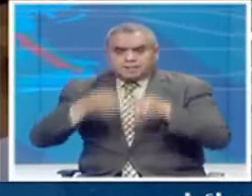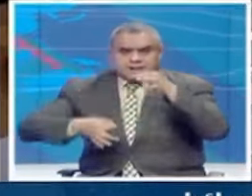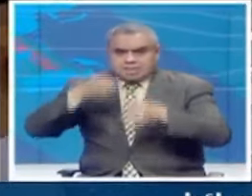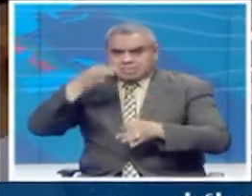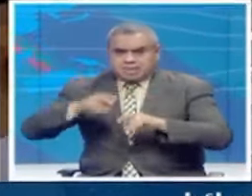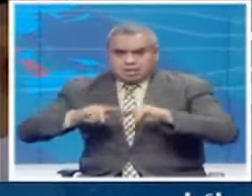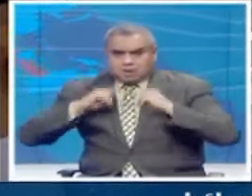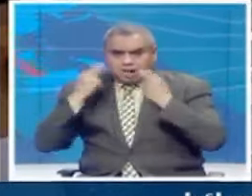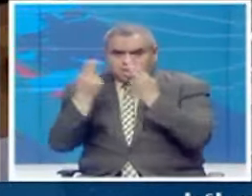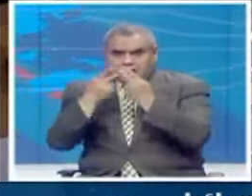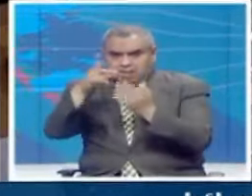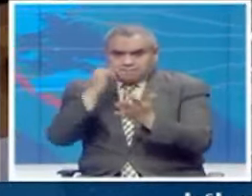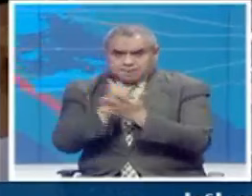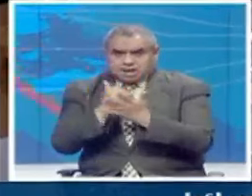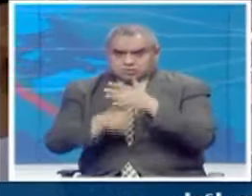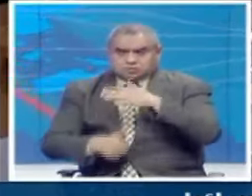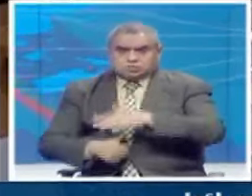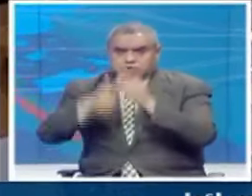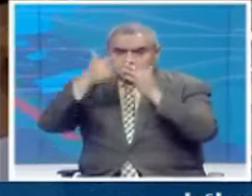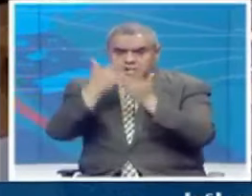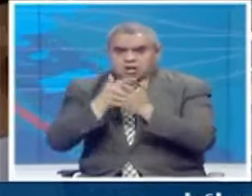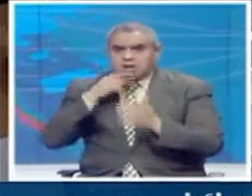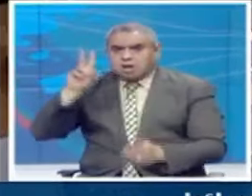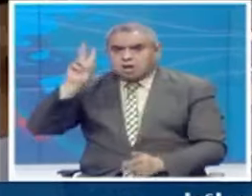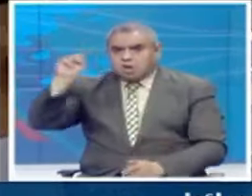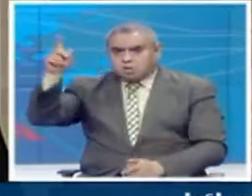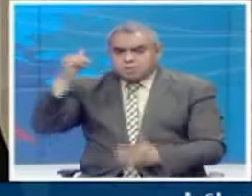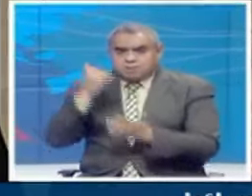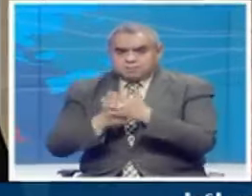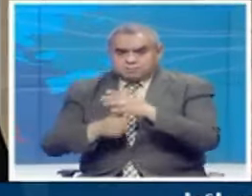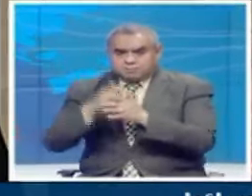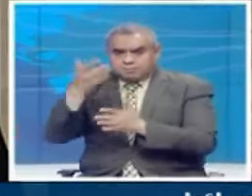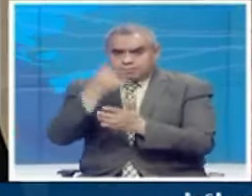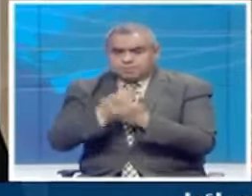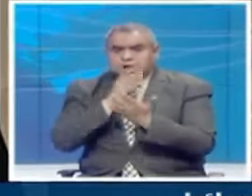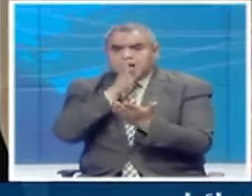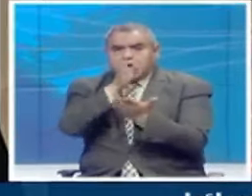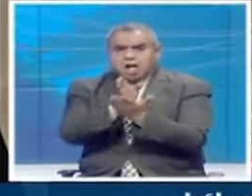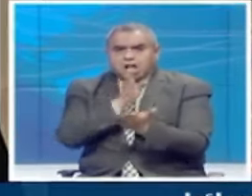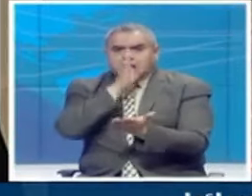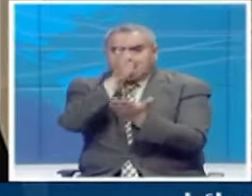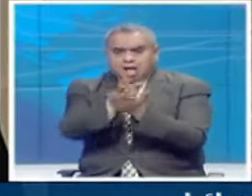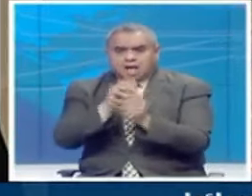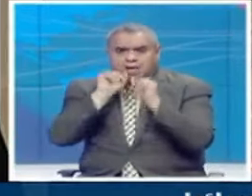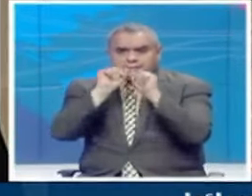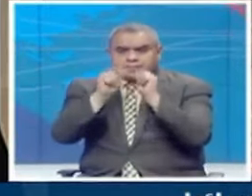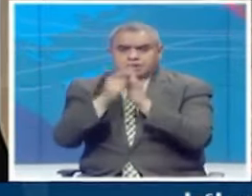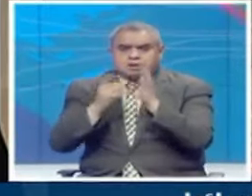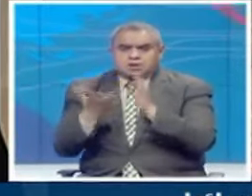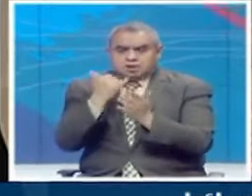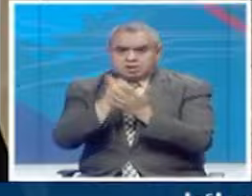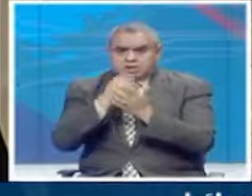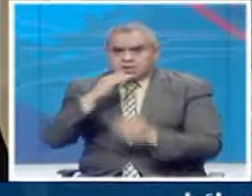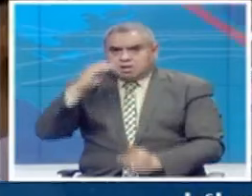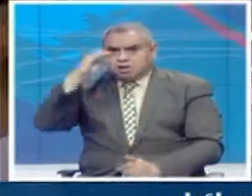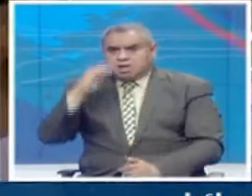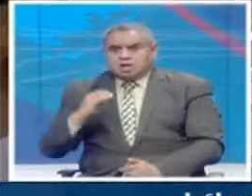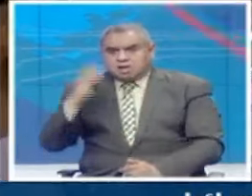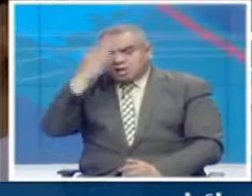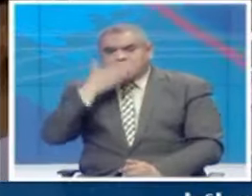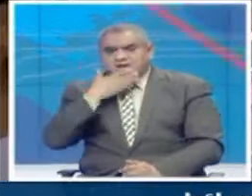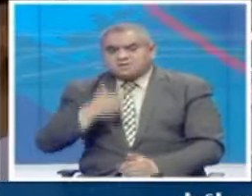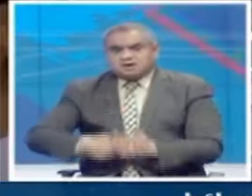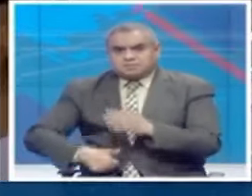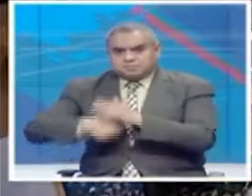الهيئة القضائية الأعلى بالأمم المتحدة، قالت إن بعض الحقوق على الأقل التي تسعى جنوب إفريقيا للحصول